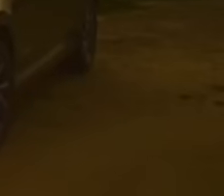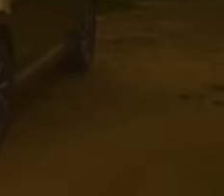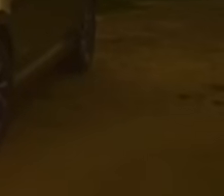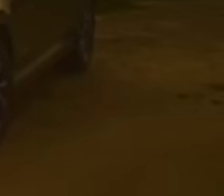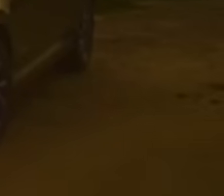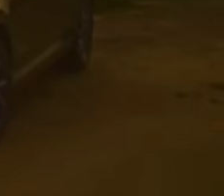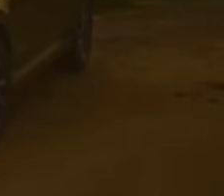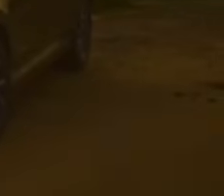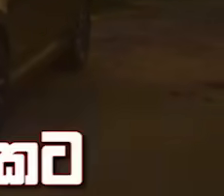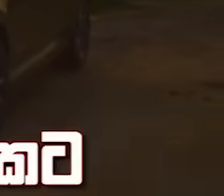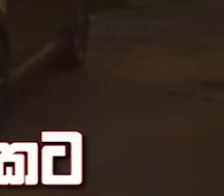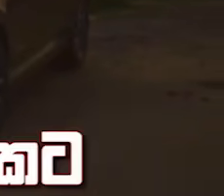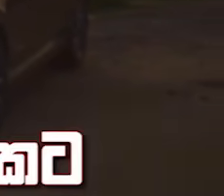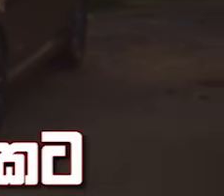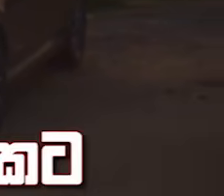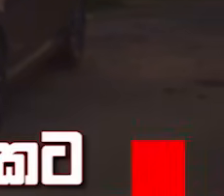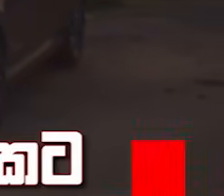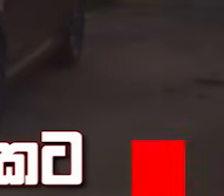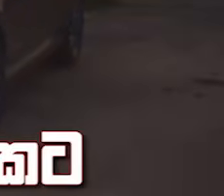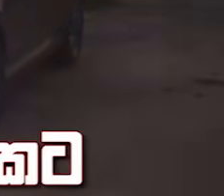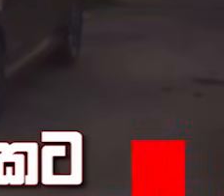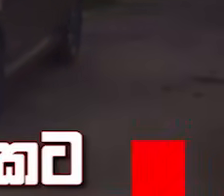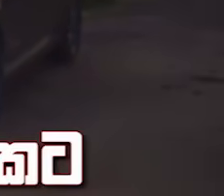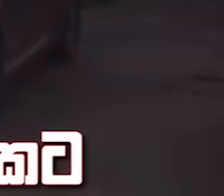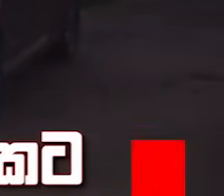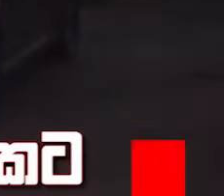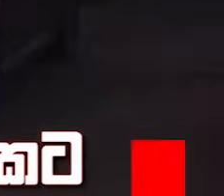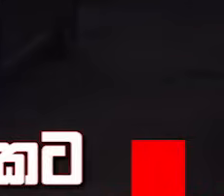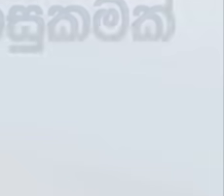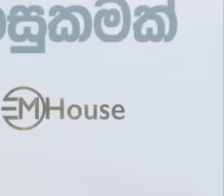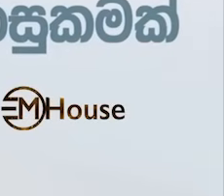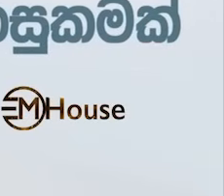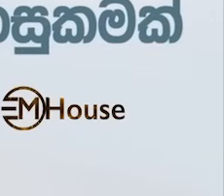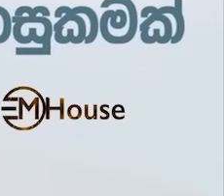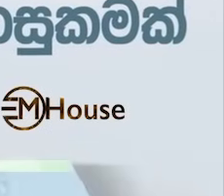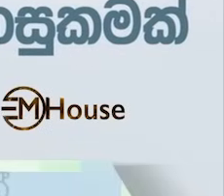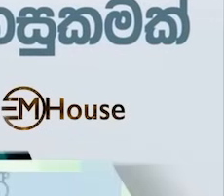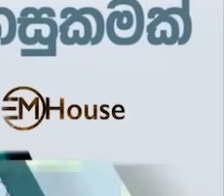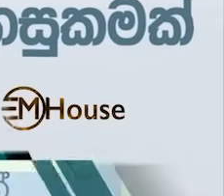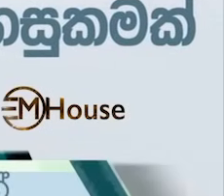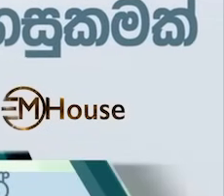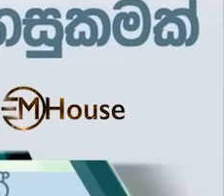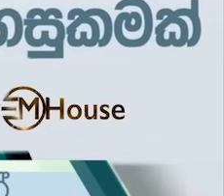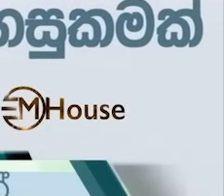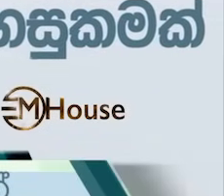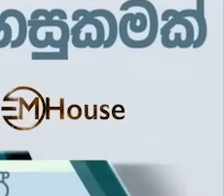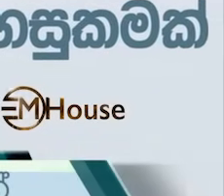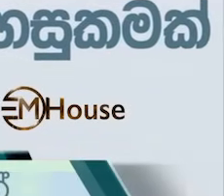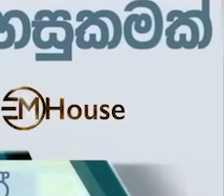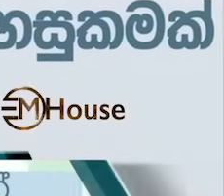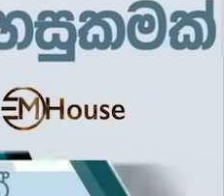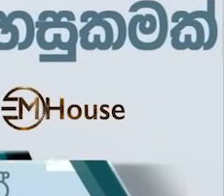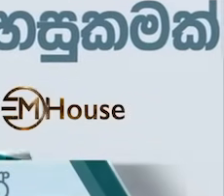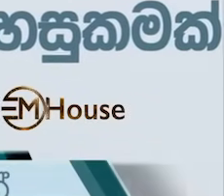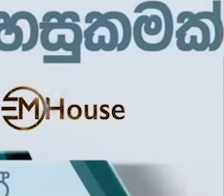ඒ කාර්කේ බැටරි ප්‍රශ්නට ලයිෆ් ටයිම් විසඳුමකට පාද ඩිස්ක්‍රිප්ෂන් එක බලන්න. සුළු හා මධ්‍ය පරිමාණ ව්‍යවසායකයන්ට සහනදායි